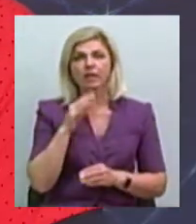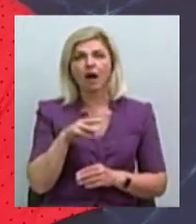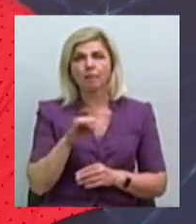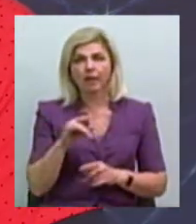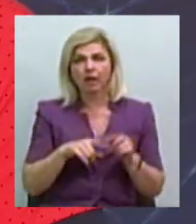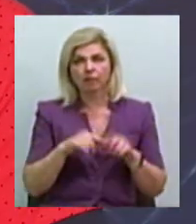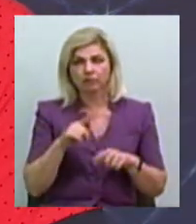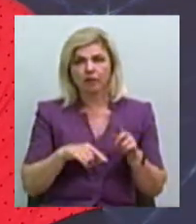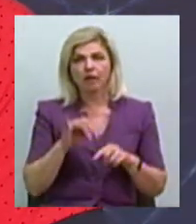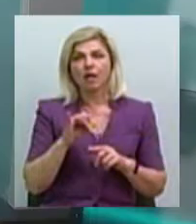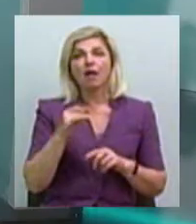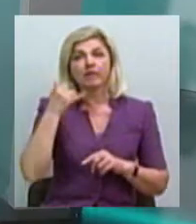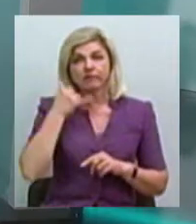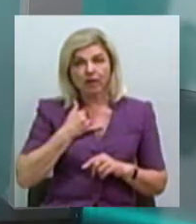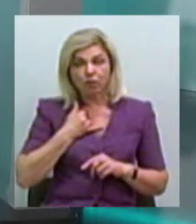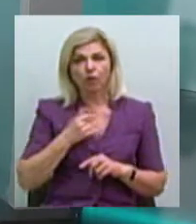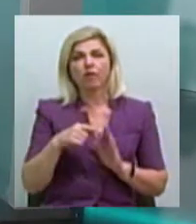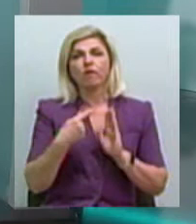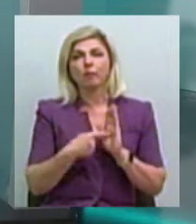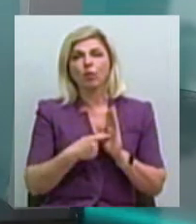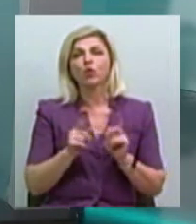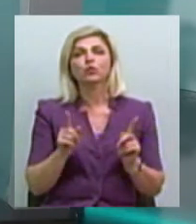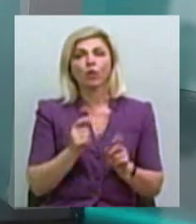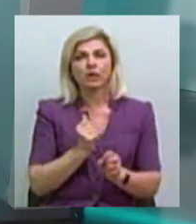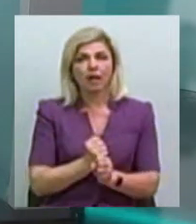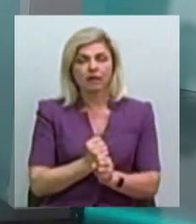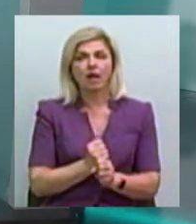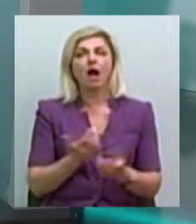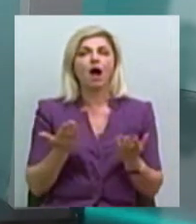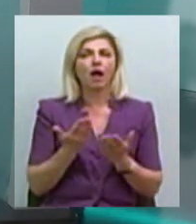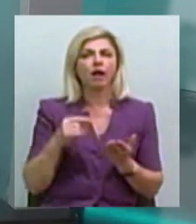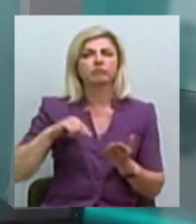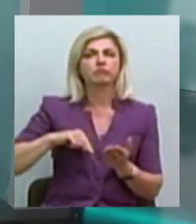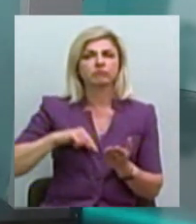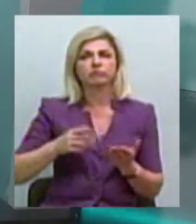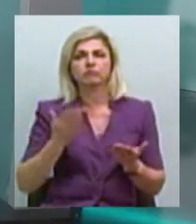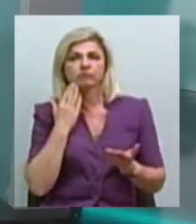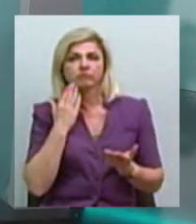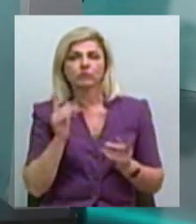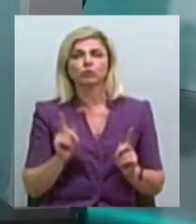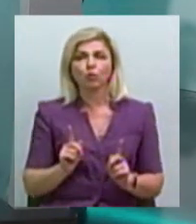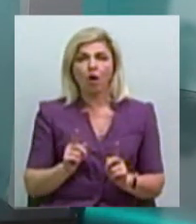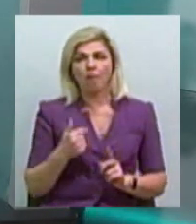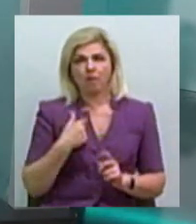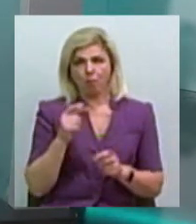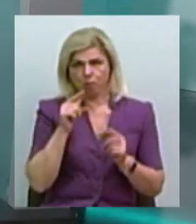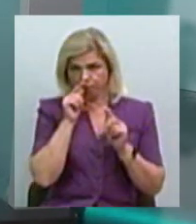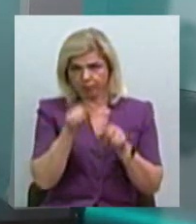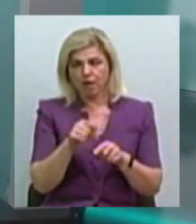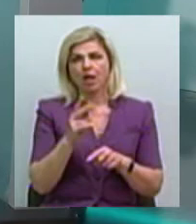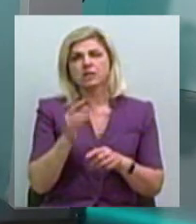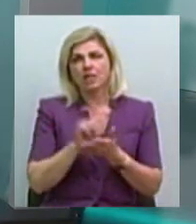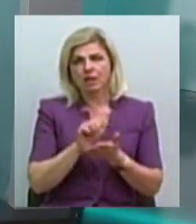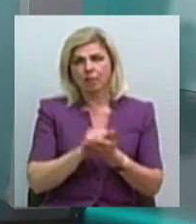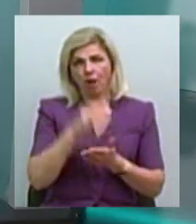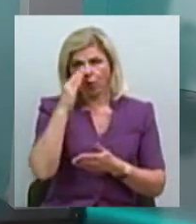нам звонки и задают вопросы, как поступить, что делать, симптомы и все остальное. И мы сейчас начали больше заниматься на родителей.